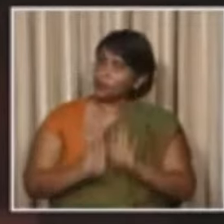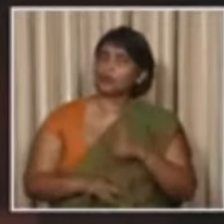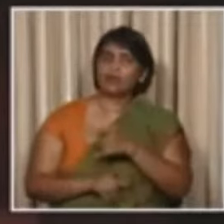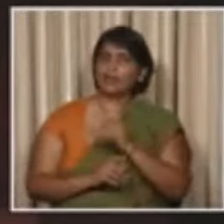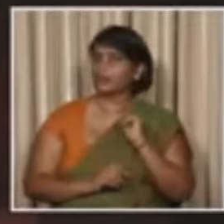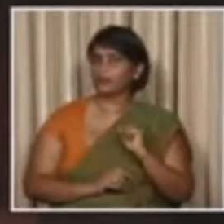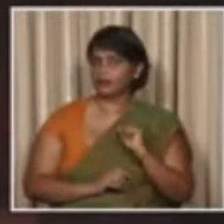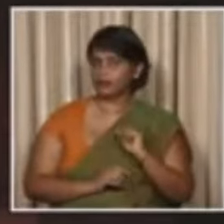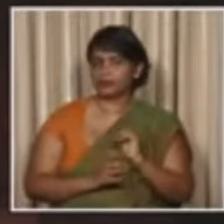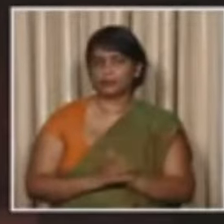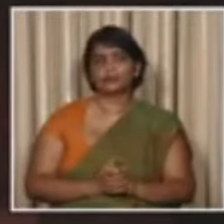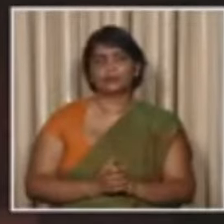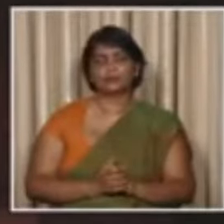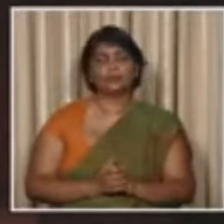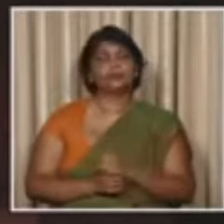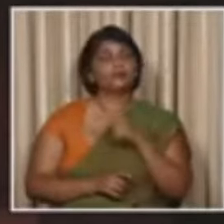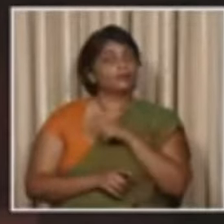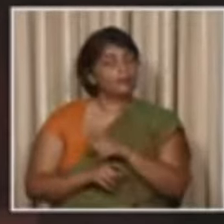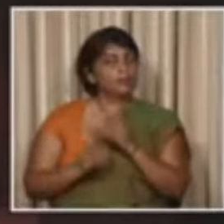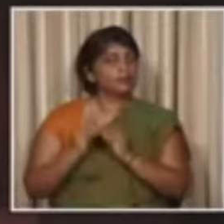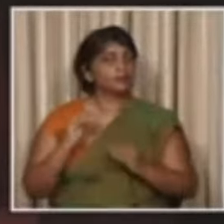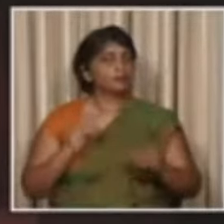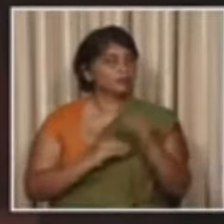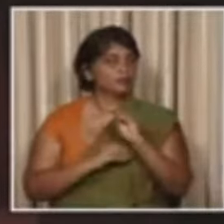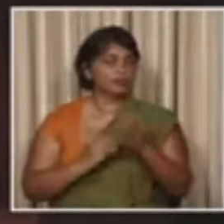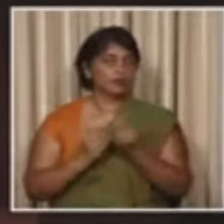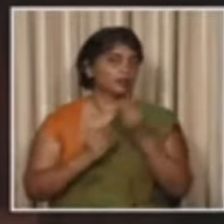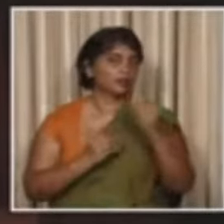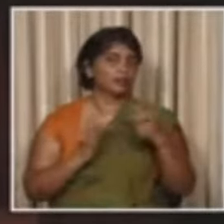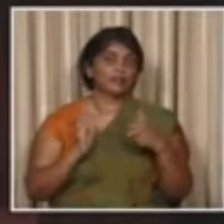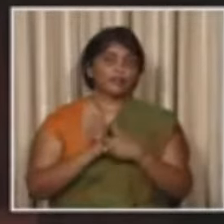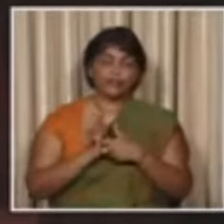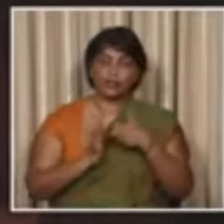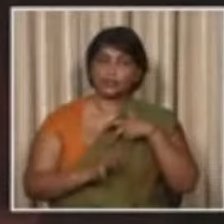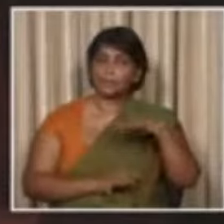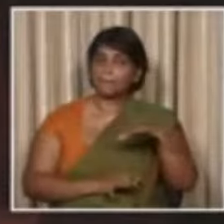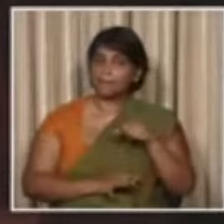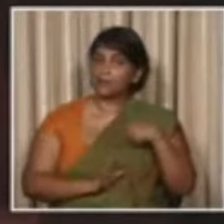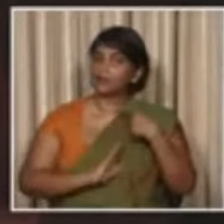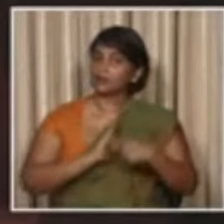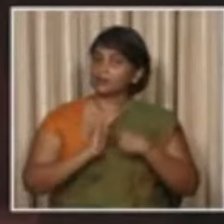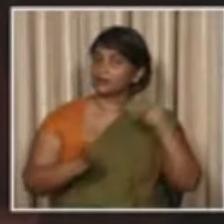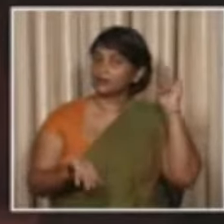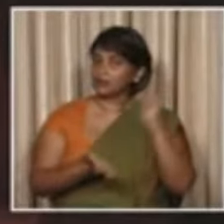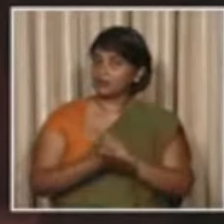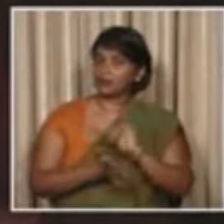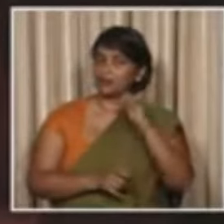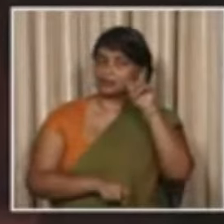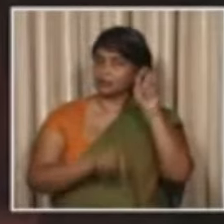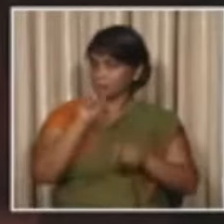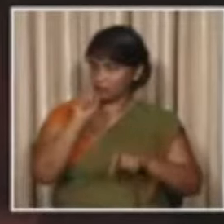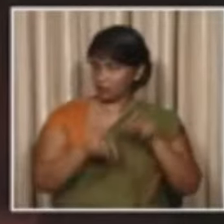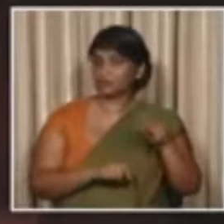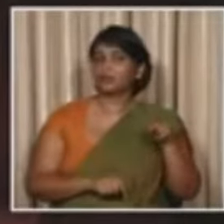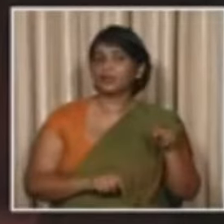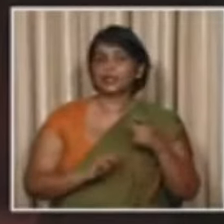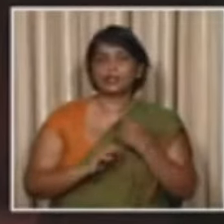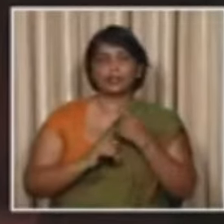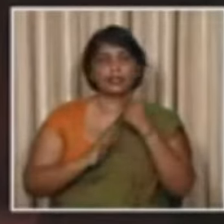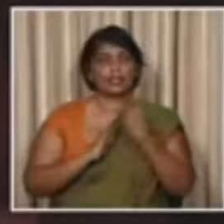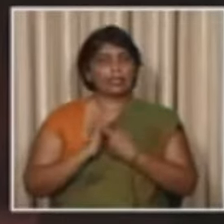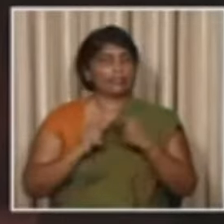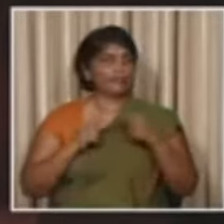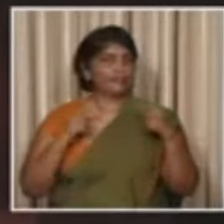මන්ද? ඊට විකල්පය ලෙස ලබා දෙන වීසා භාවිතා කොට මෙරටට පැමිණෙන ඇතැම් පුද්ගලයන් නීති විරෝධී